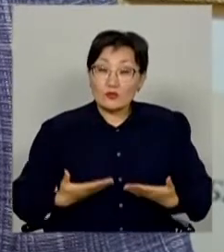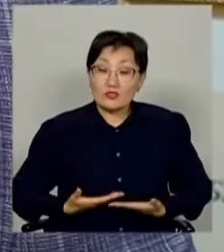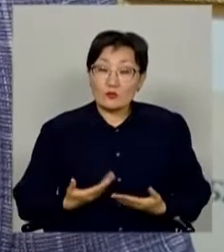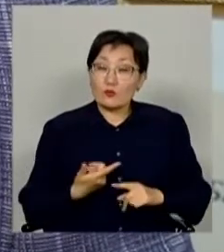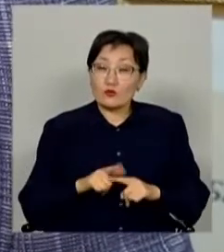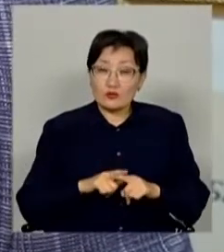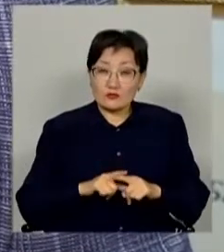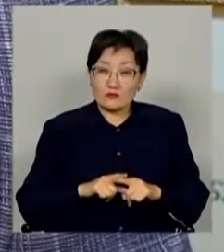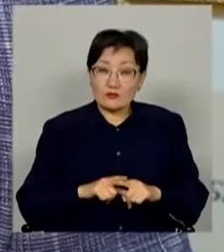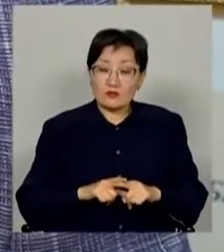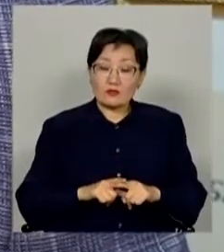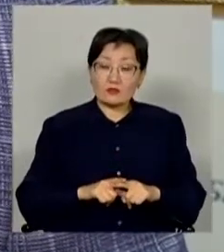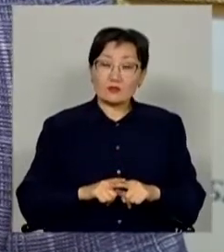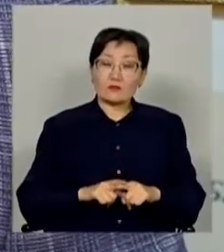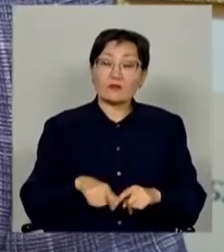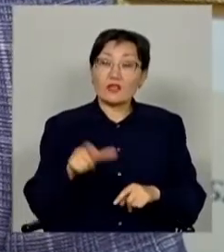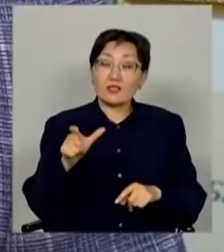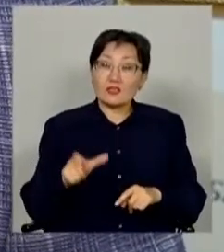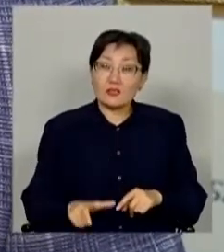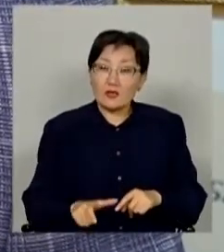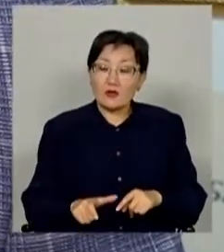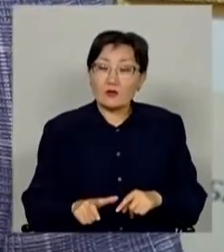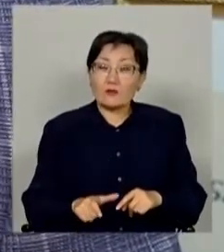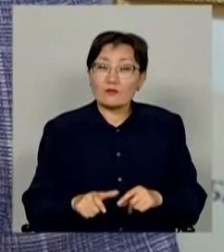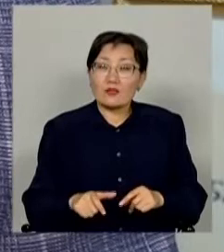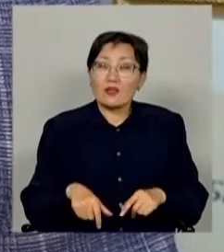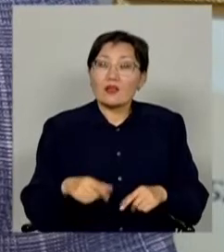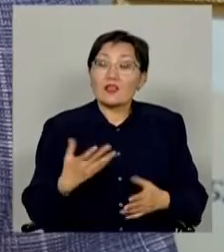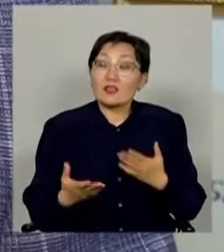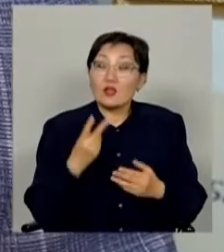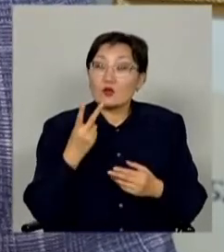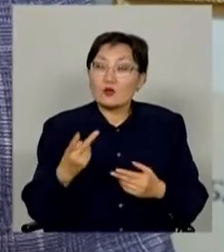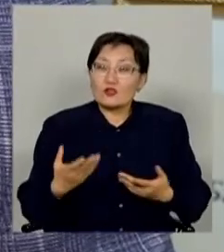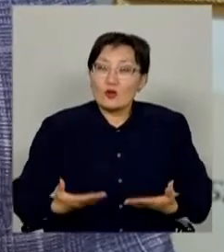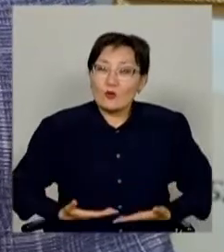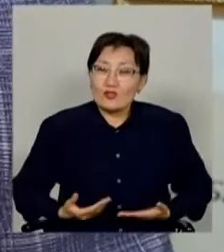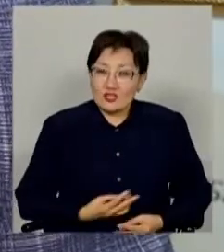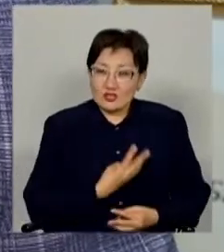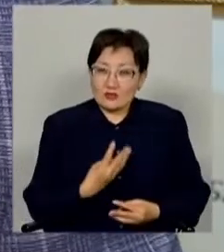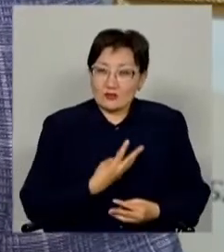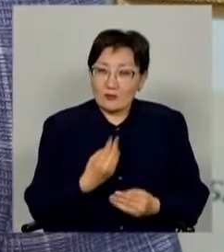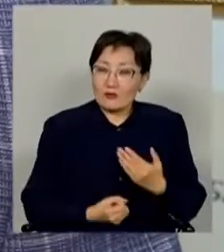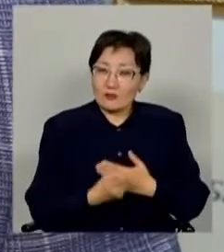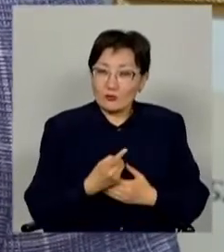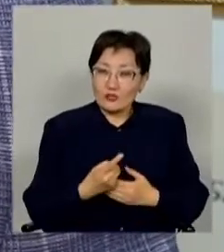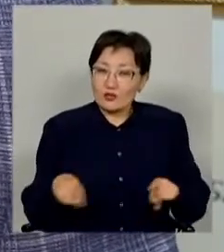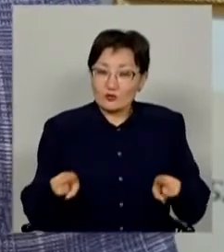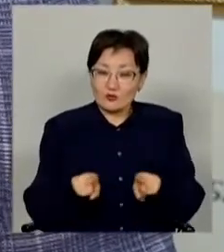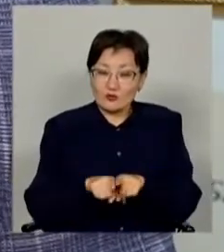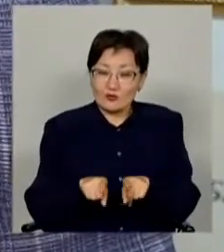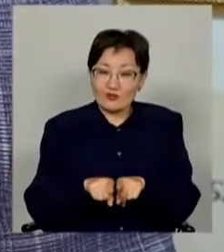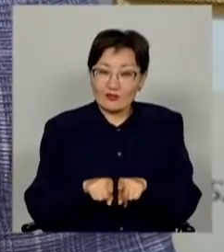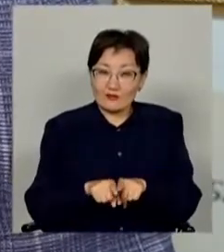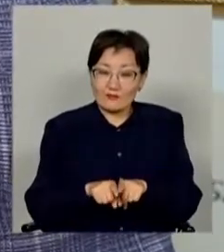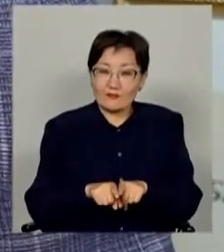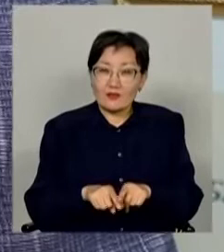бір адам қызғарлықтай, көрсең өмір сүруге бір арқаңды қоздырып, шабыт шақыратындай, сондай бір